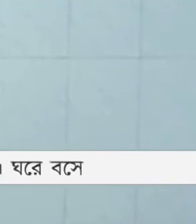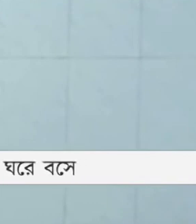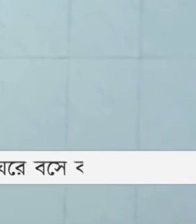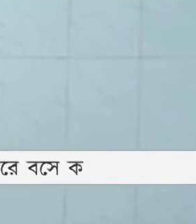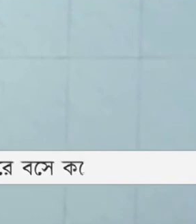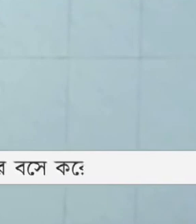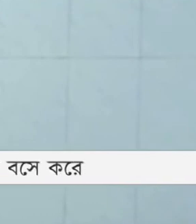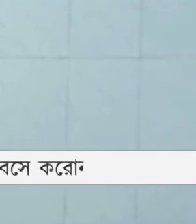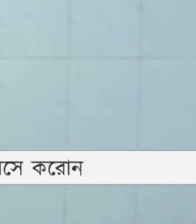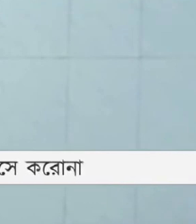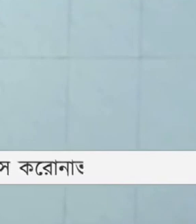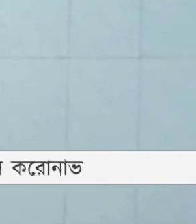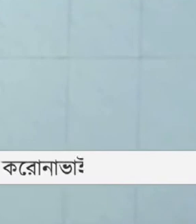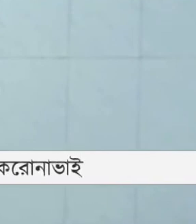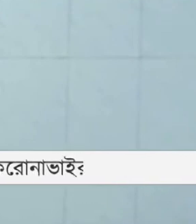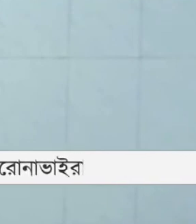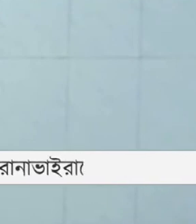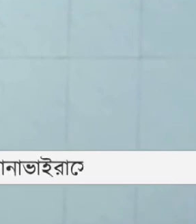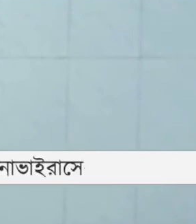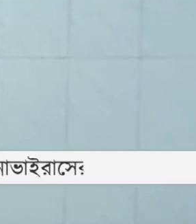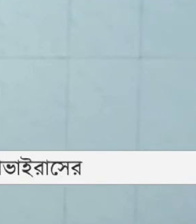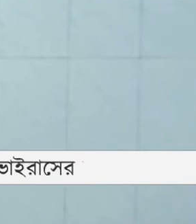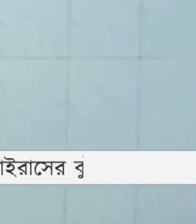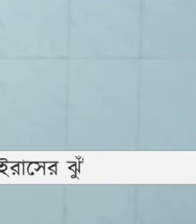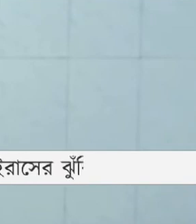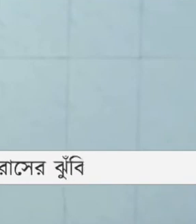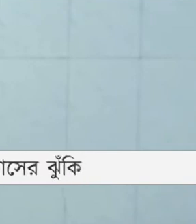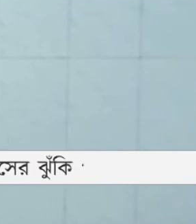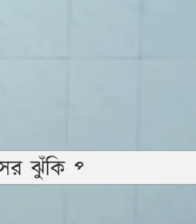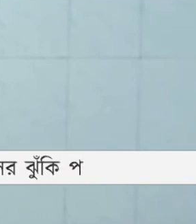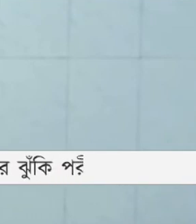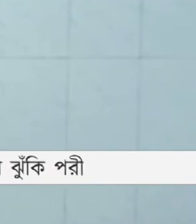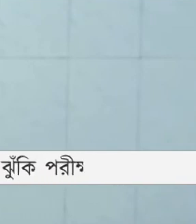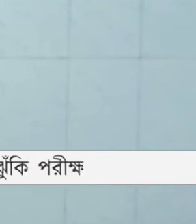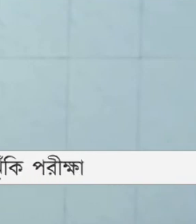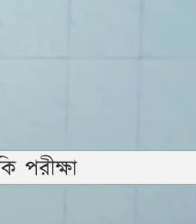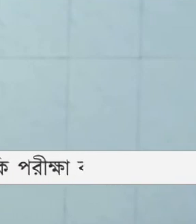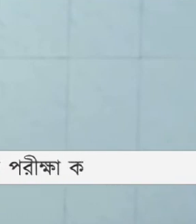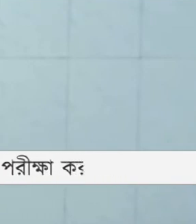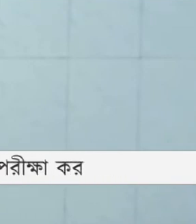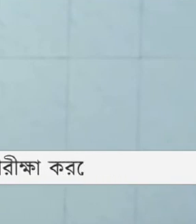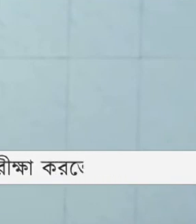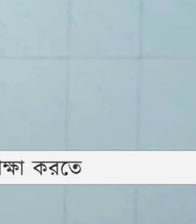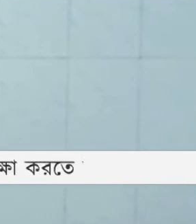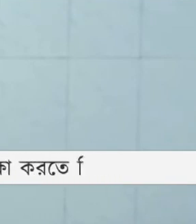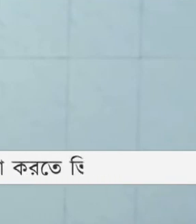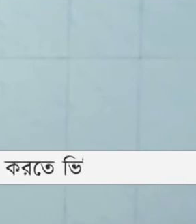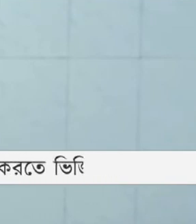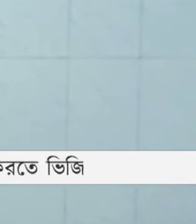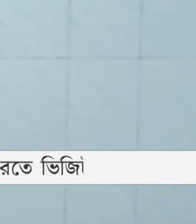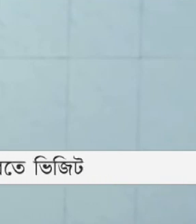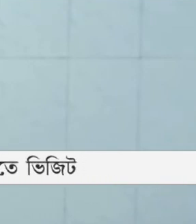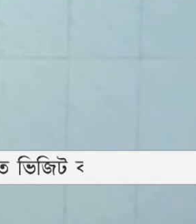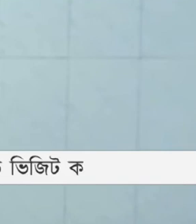করা হচ্ছে। এটা আমার মনে হয় যে আপনারা মানবিক হন, যাদের কোভিড আক্রান্ত হচ্ছেন, যারা যারা শনাক্ত